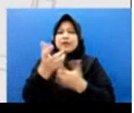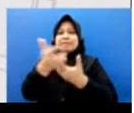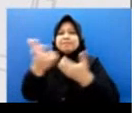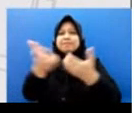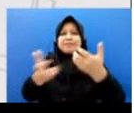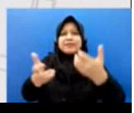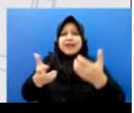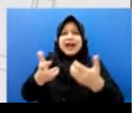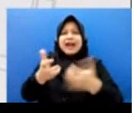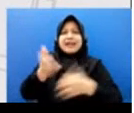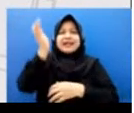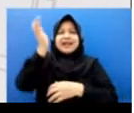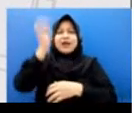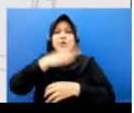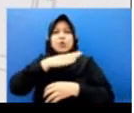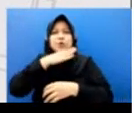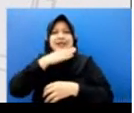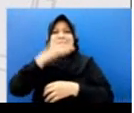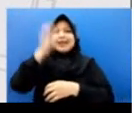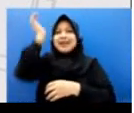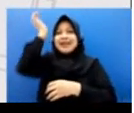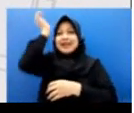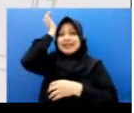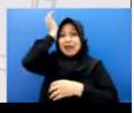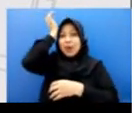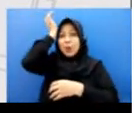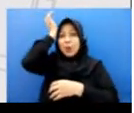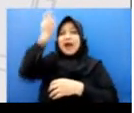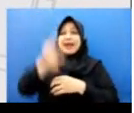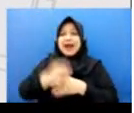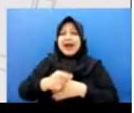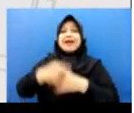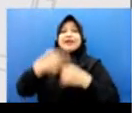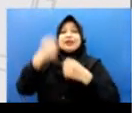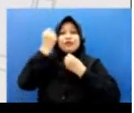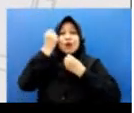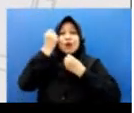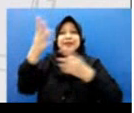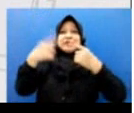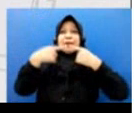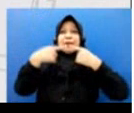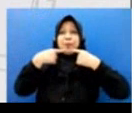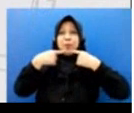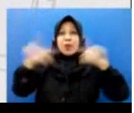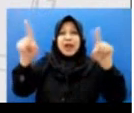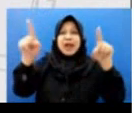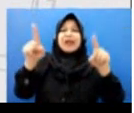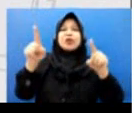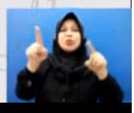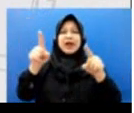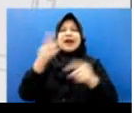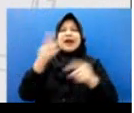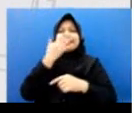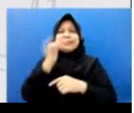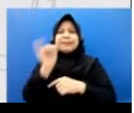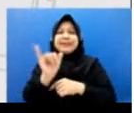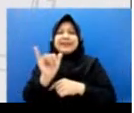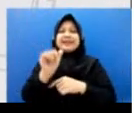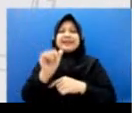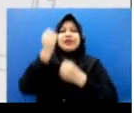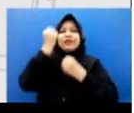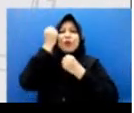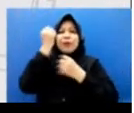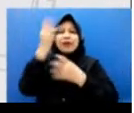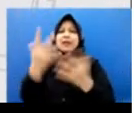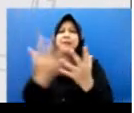Informasi yang populer ini jadi seakan-akan makin terasa sebagai informasi yang paling banyak diterima oleh masyarakat